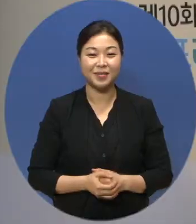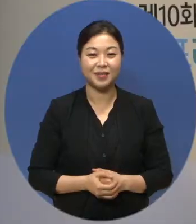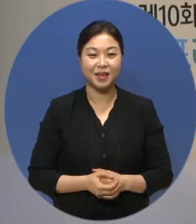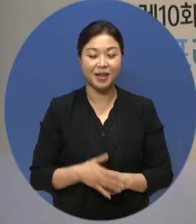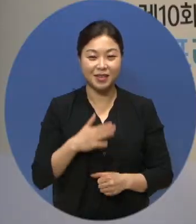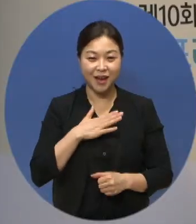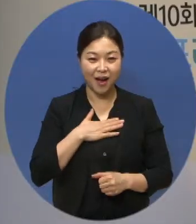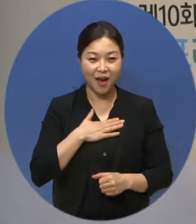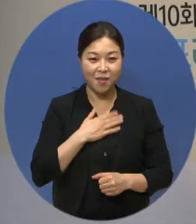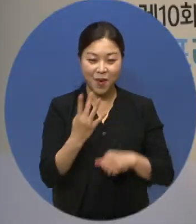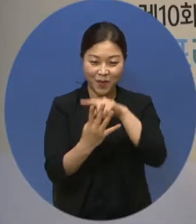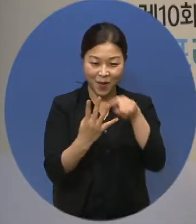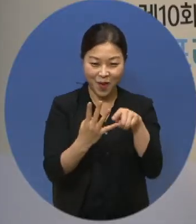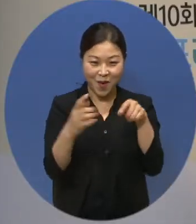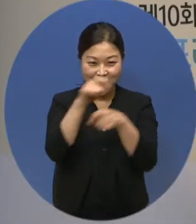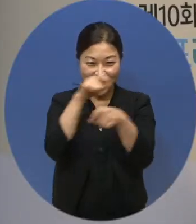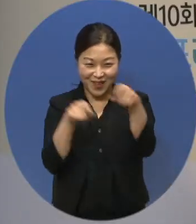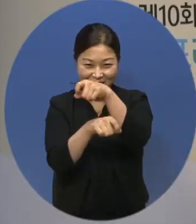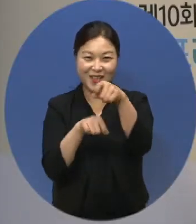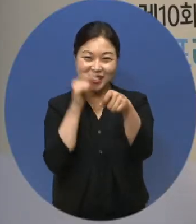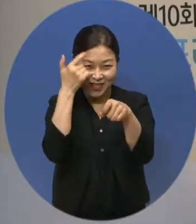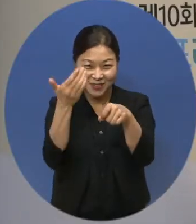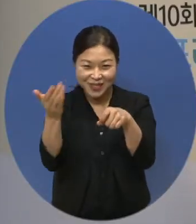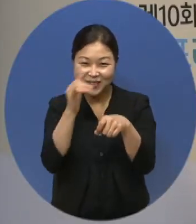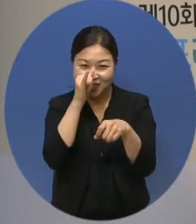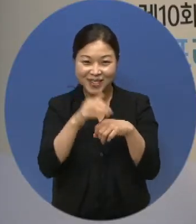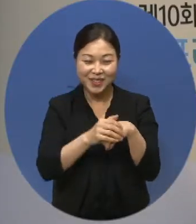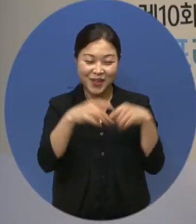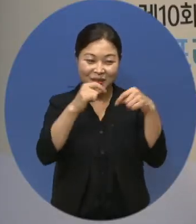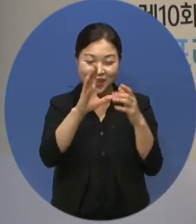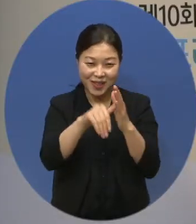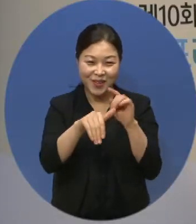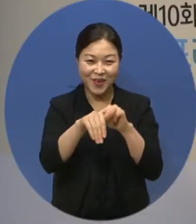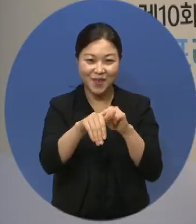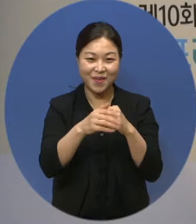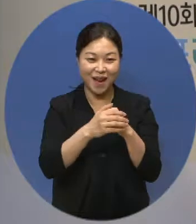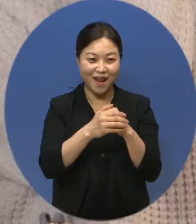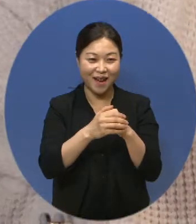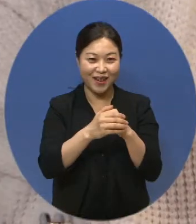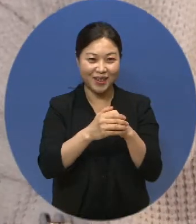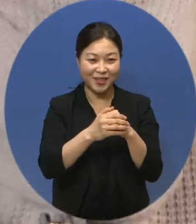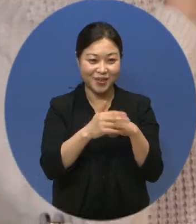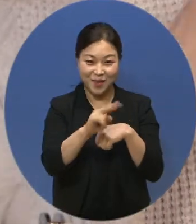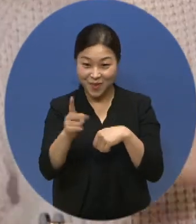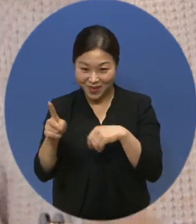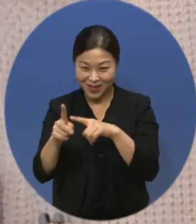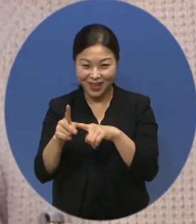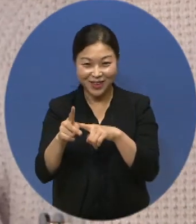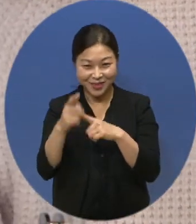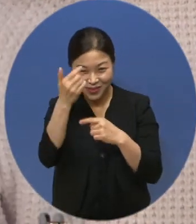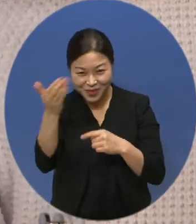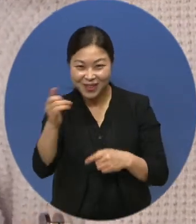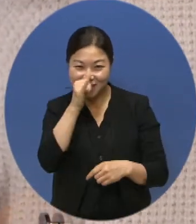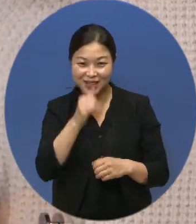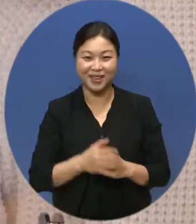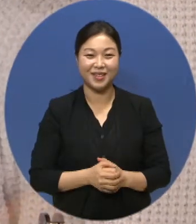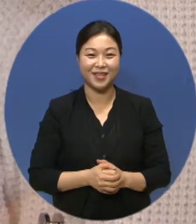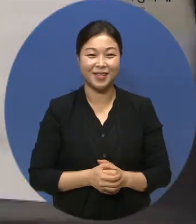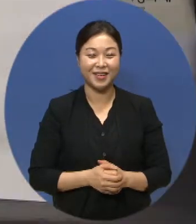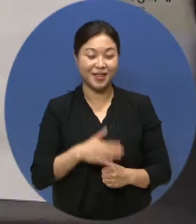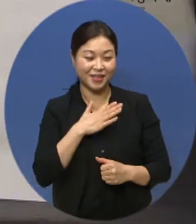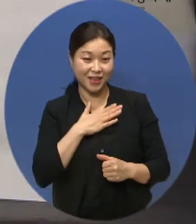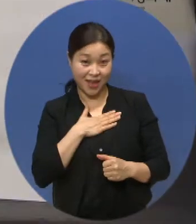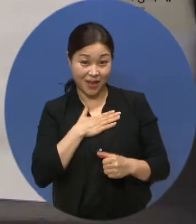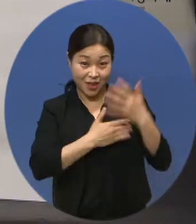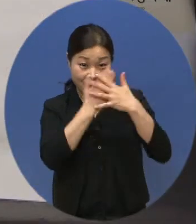순서를 좀 바꿔야 되거든요. 토론에 드시는 순서를 막 바꿔요. 네. 네, 김상경 감독님부터. 네. 제 영화를 봤을 때